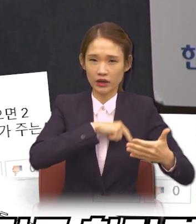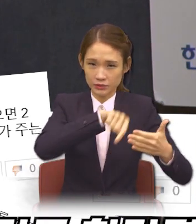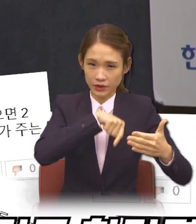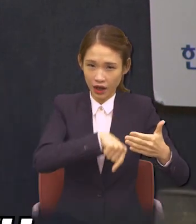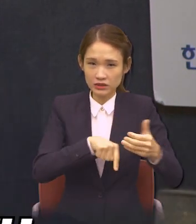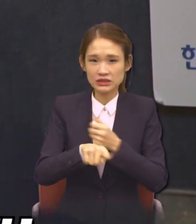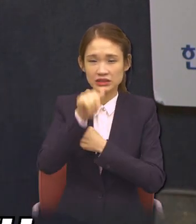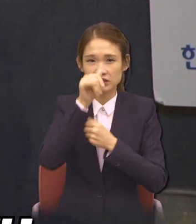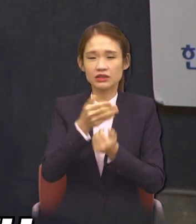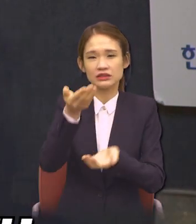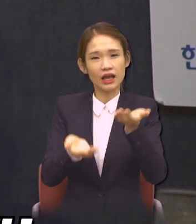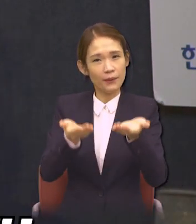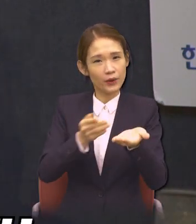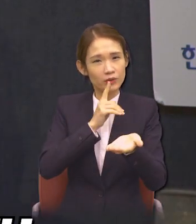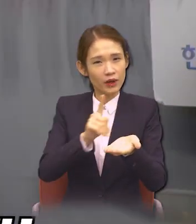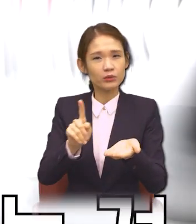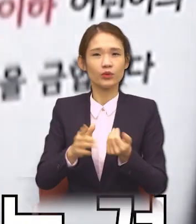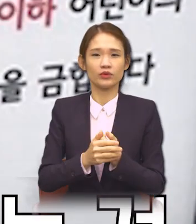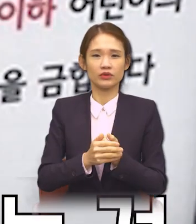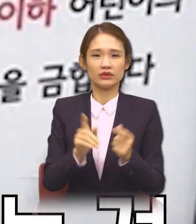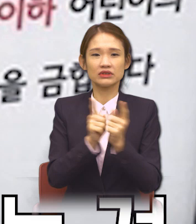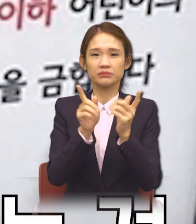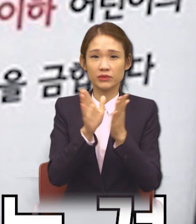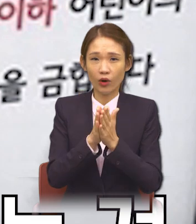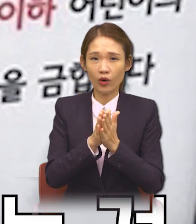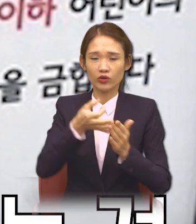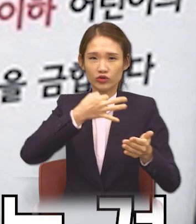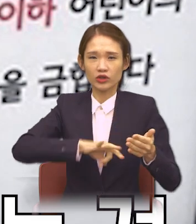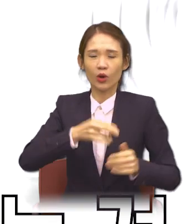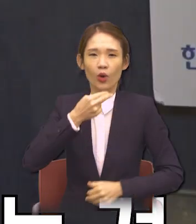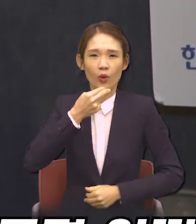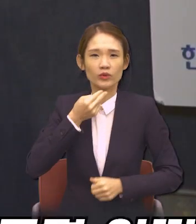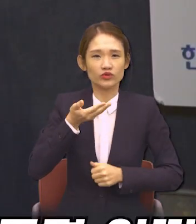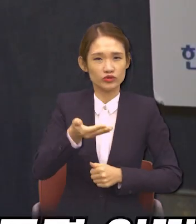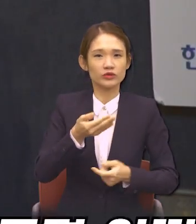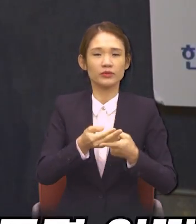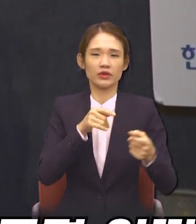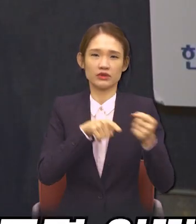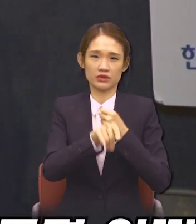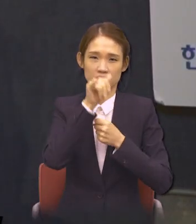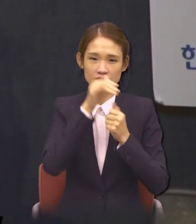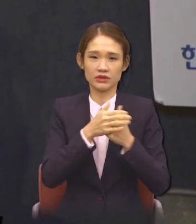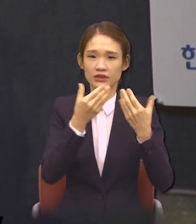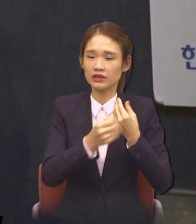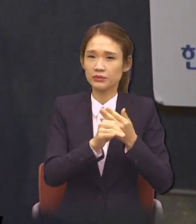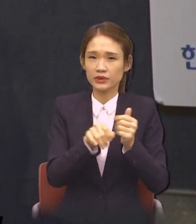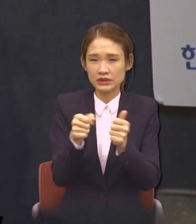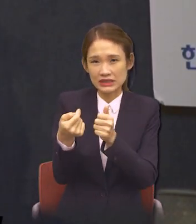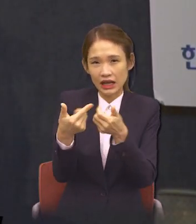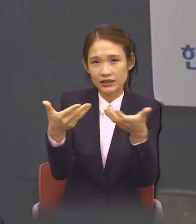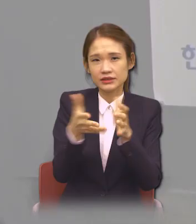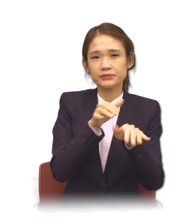거를 뜻한다면은 우리가 차별이라고 했을 때는 실제로 어떤 불이익을 주는 거 뭐 이런 걸 뜻하는 거죠. 예를 들면 어떤 소수자